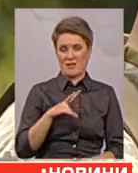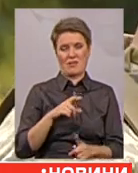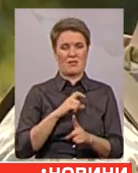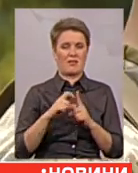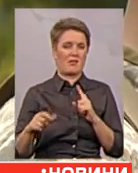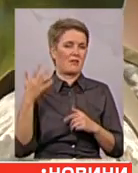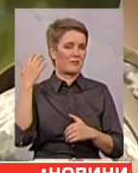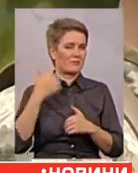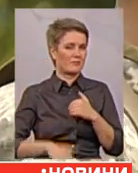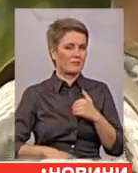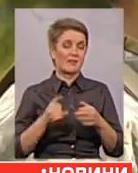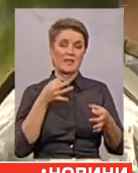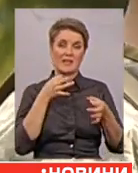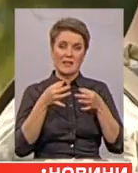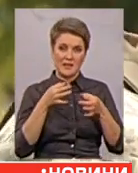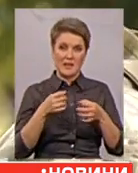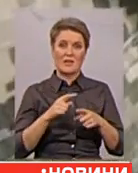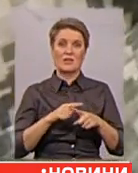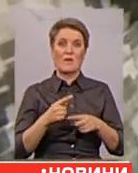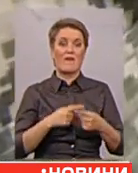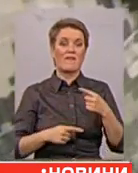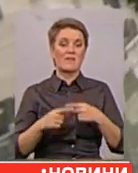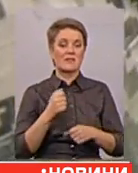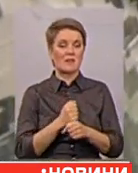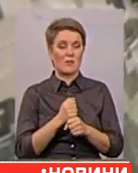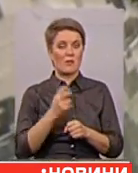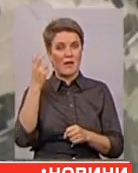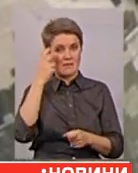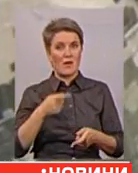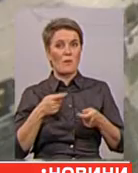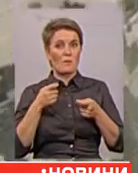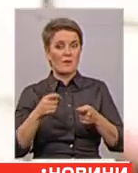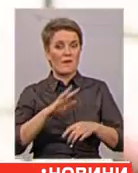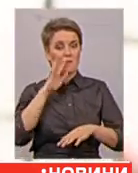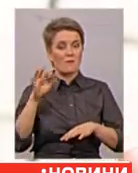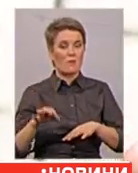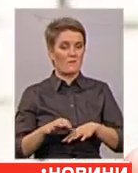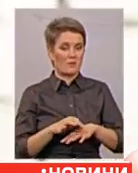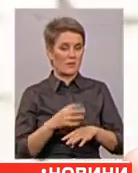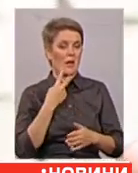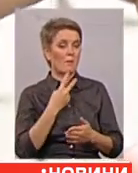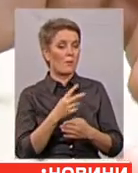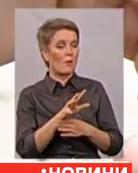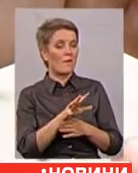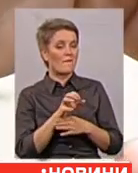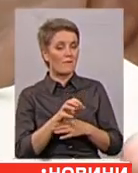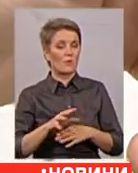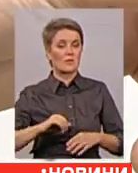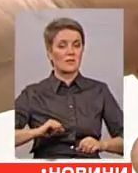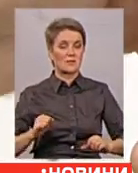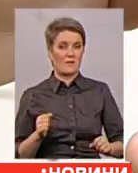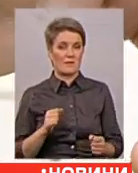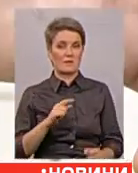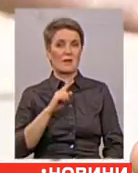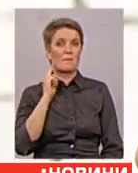радить. Скоро Владислав знову стане до роботи. До Києва приїхав, щоб повінчатися. Ось показує фото зі своїми товаришами. Каже,